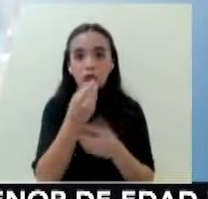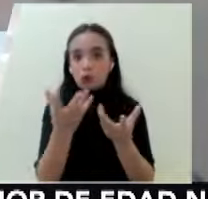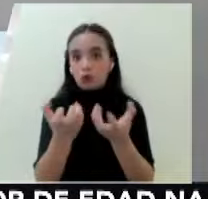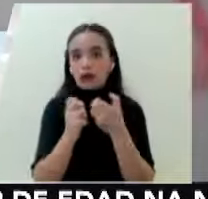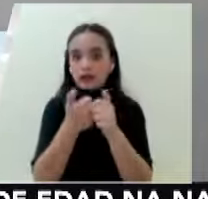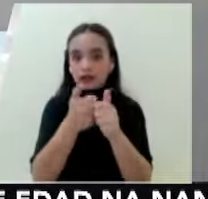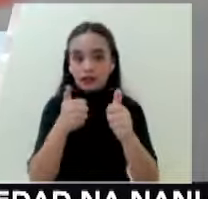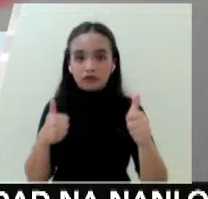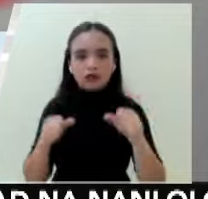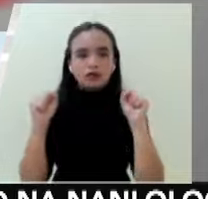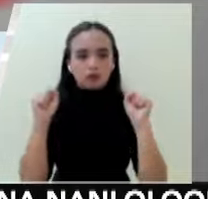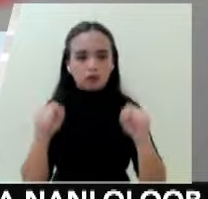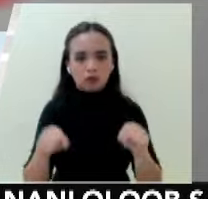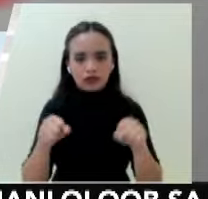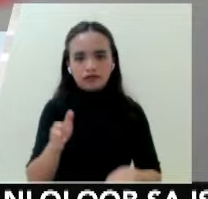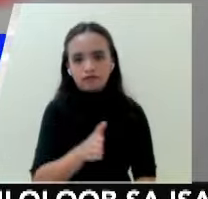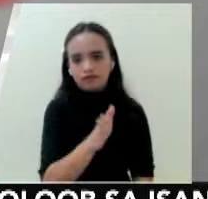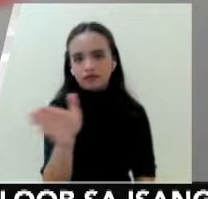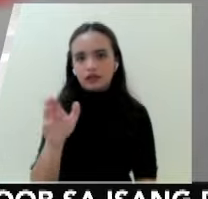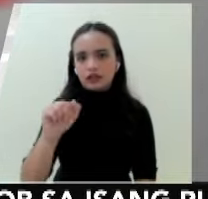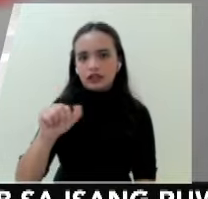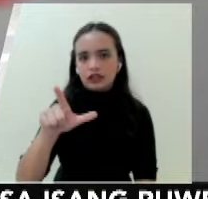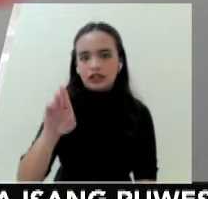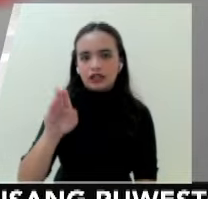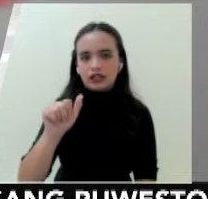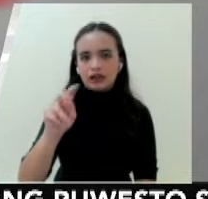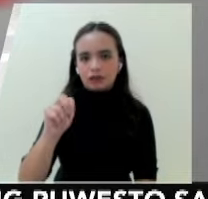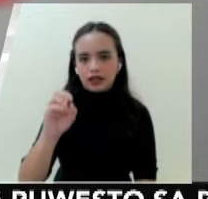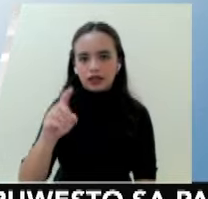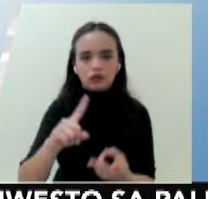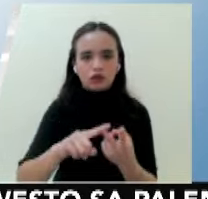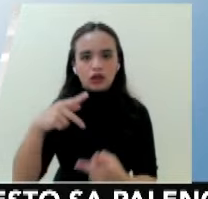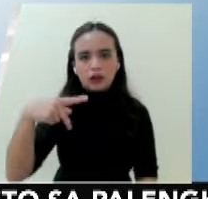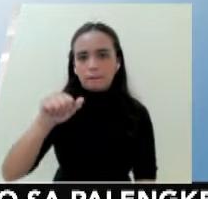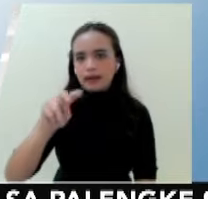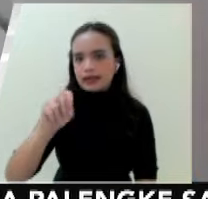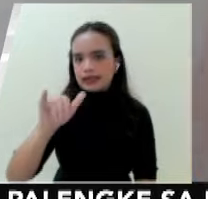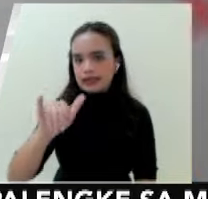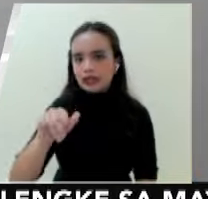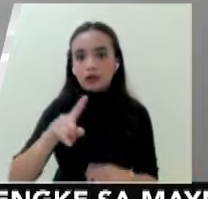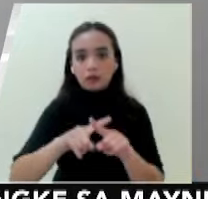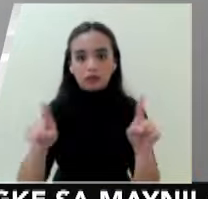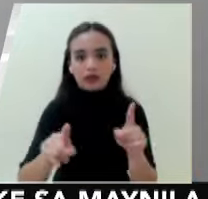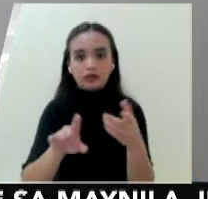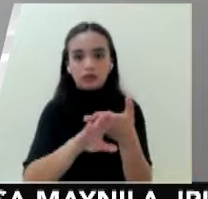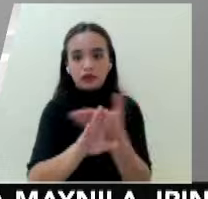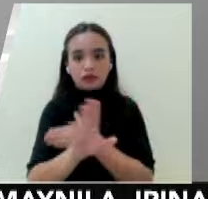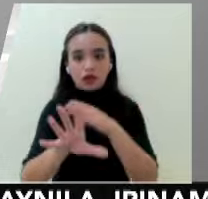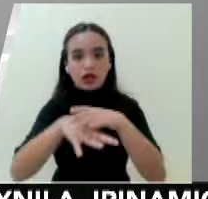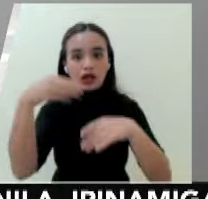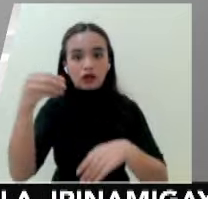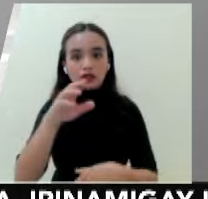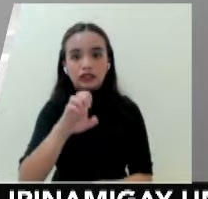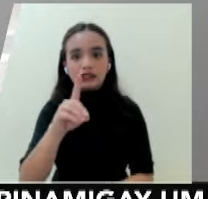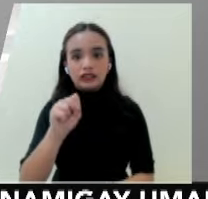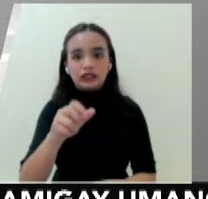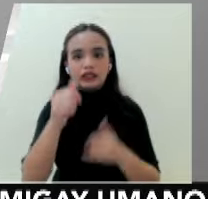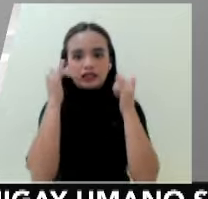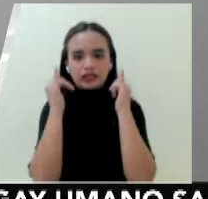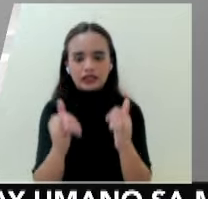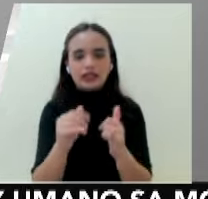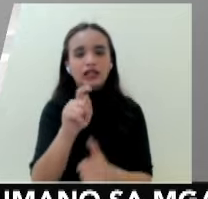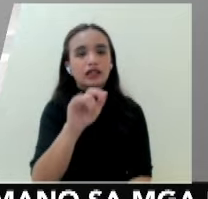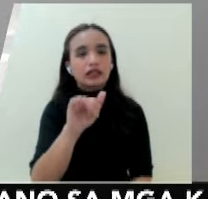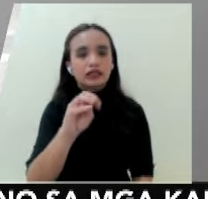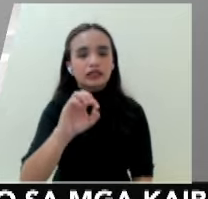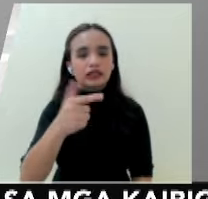maaaring kumanan sa Albano, Panay at sa Scott Borromeo. Yun nga lamang, bago makalabas muli ng EDSA, dadaan pa rin sa Timog kung saan may